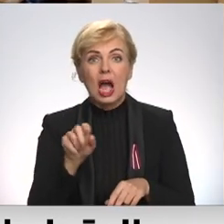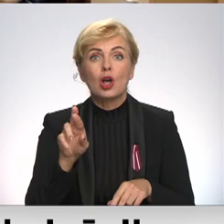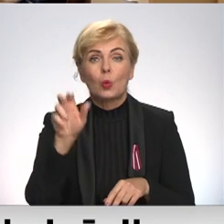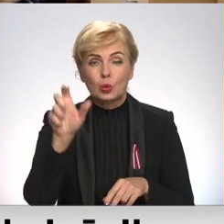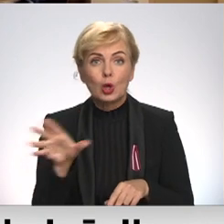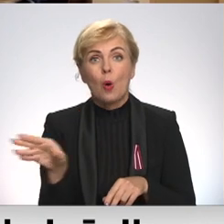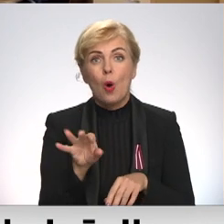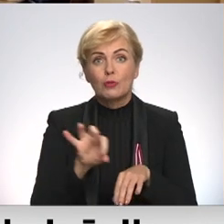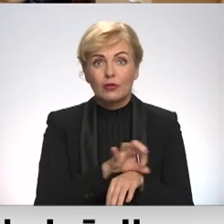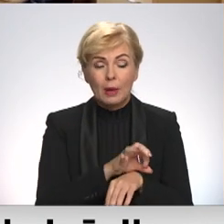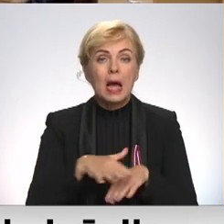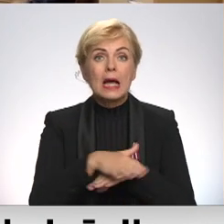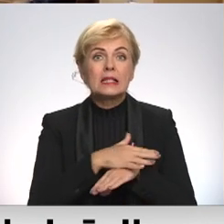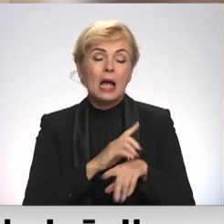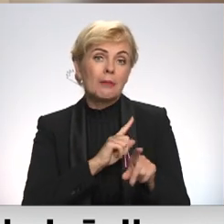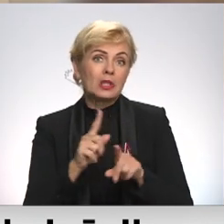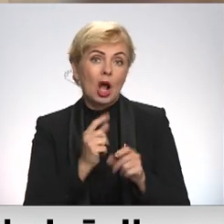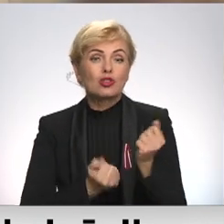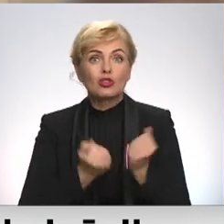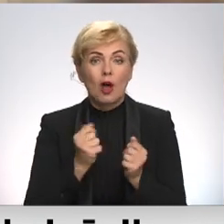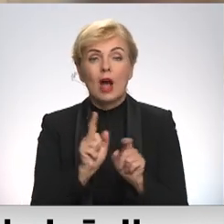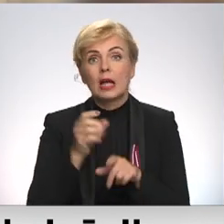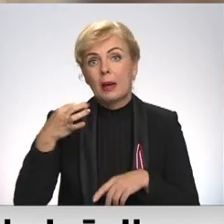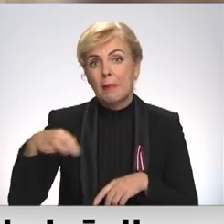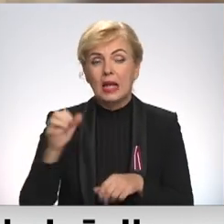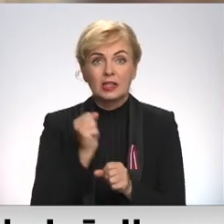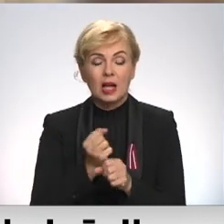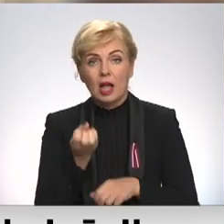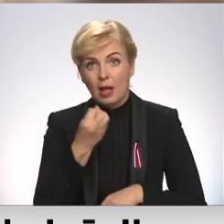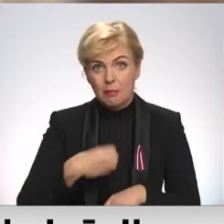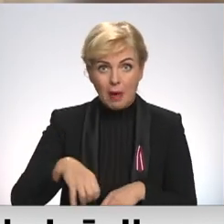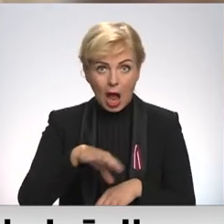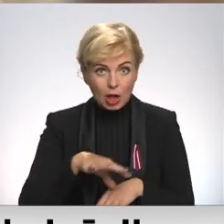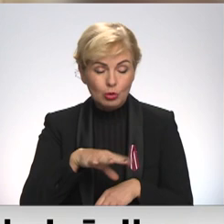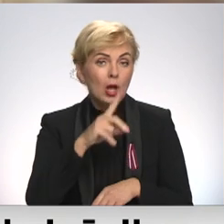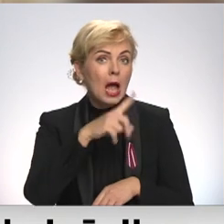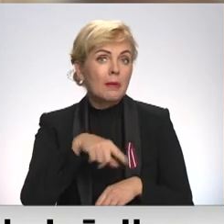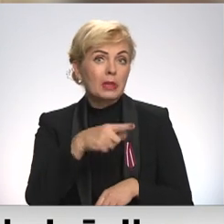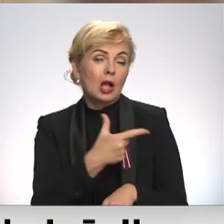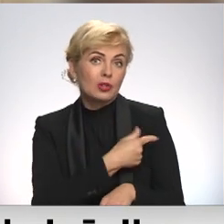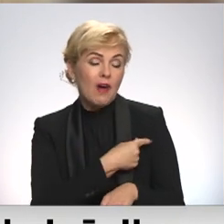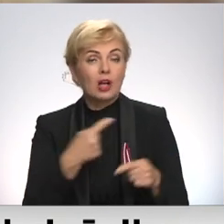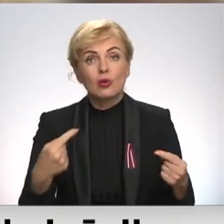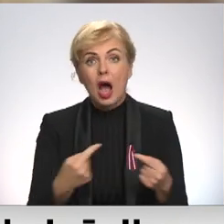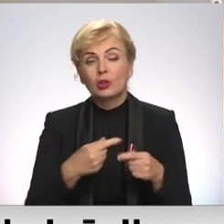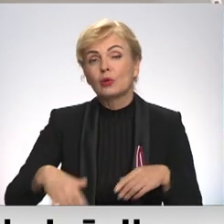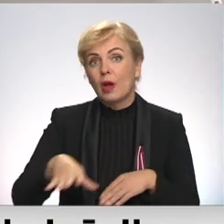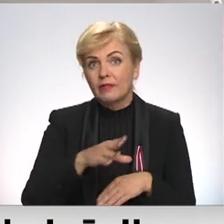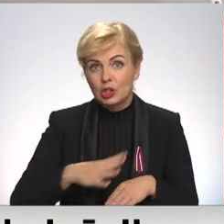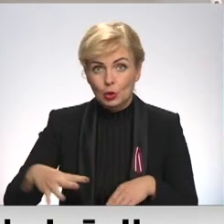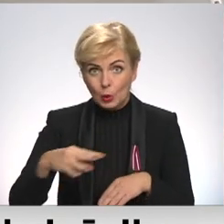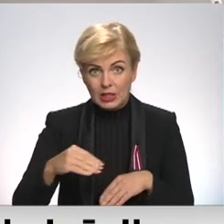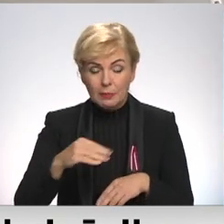kurš ir sabiedriskā transporta šoferis un meitu, kas strādā bērnudārzā. Prasība vakcinēties attiecas uz visu